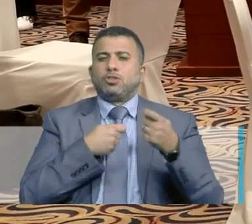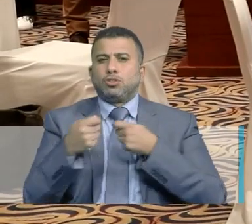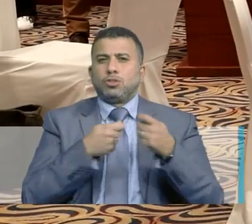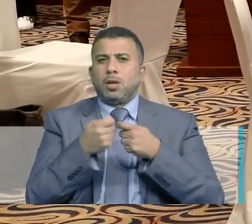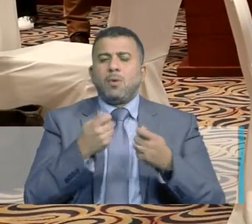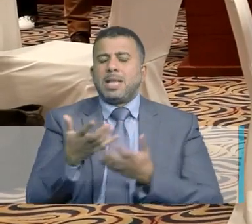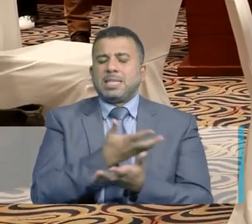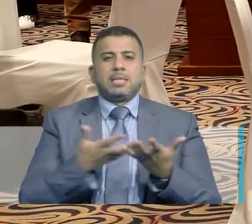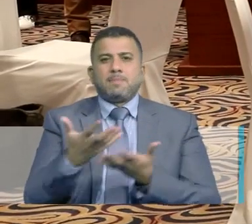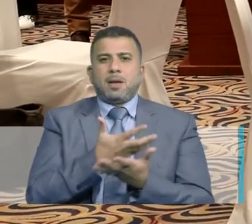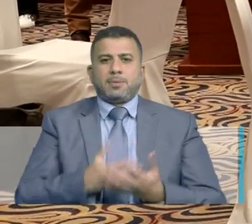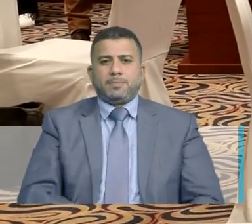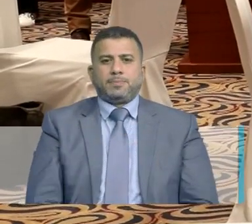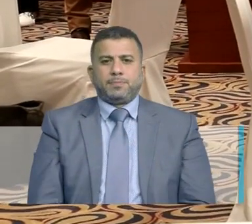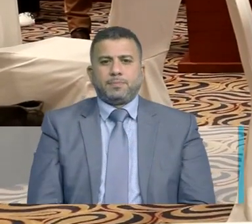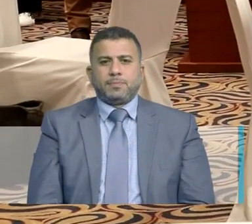والاستثماريه